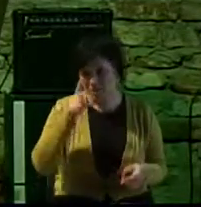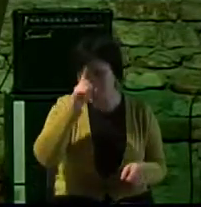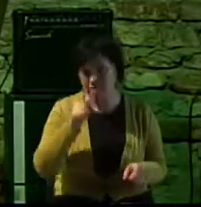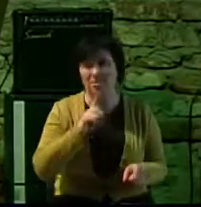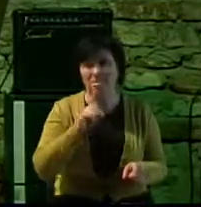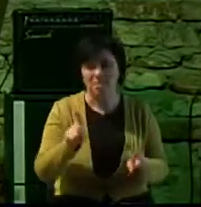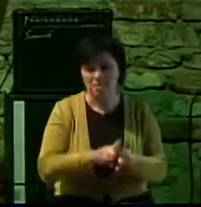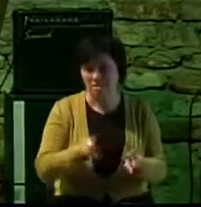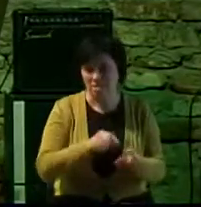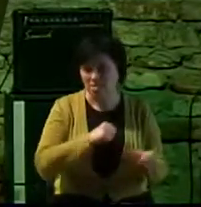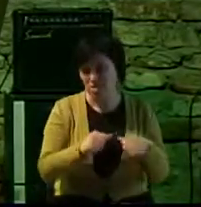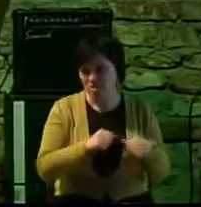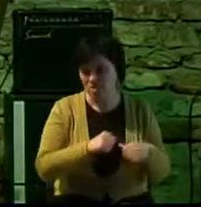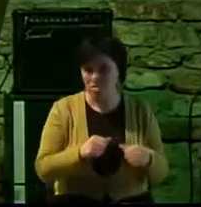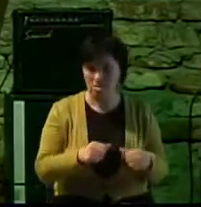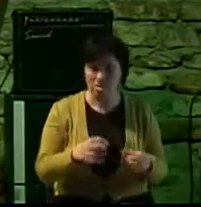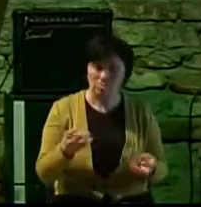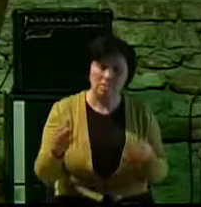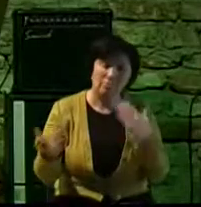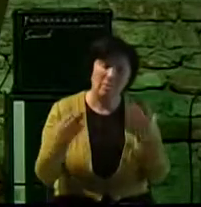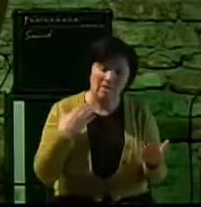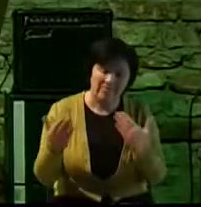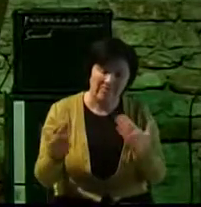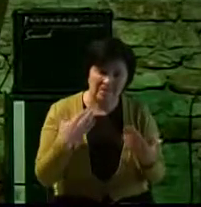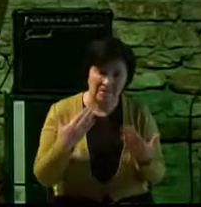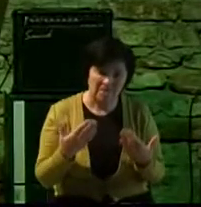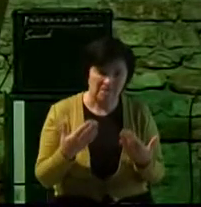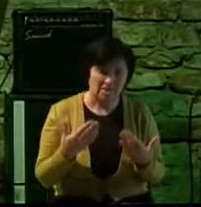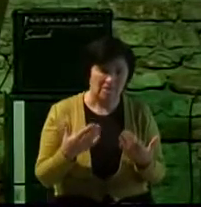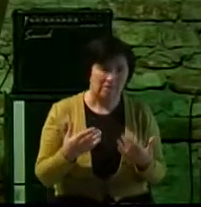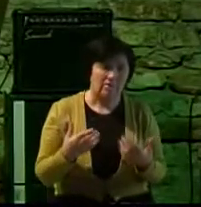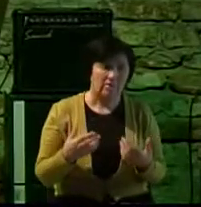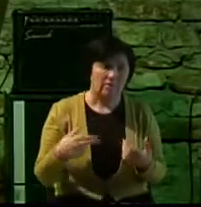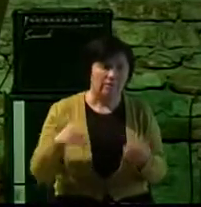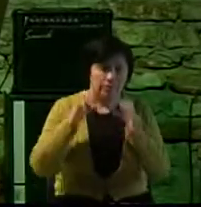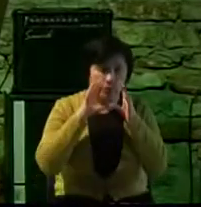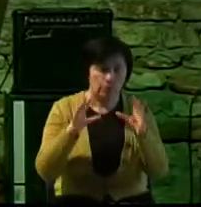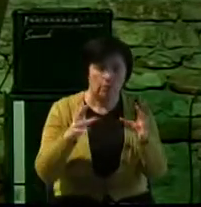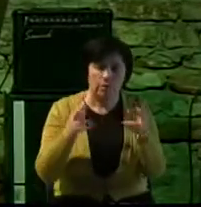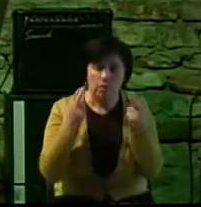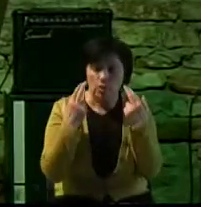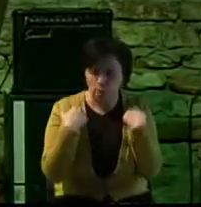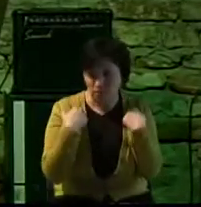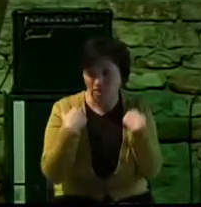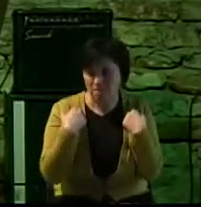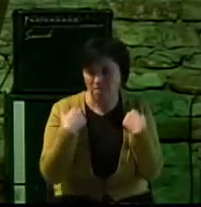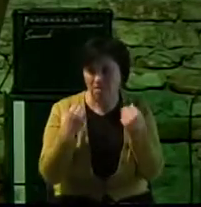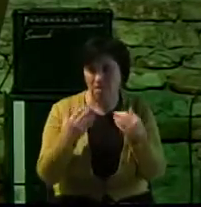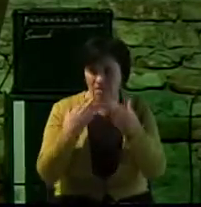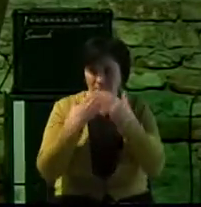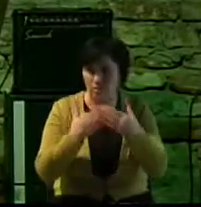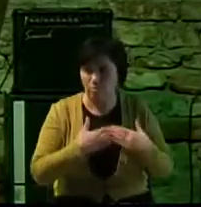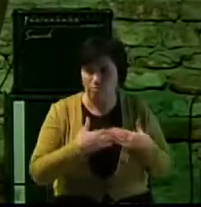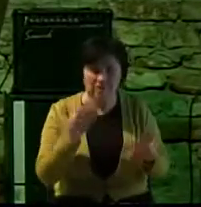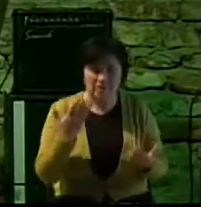сестру согрешающих, иди и поговори с ним в духе кротости и любви. И если он